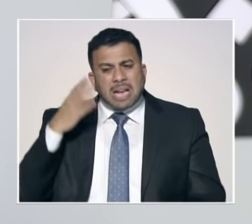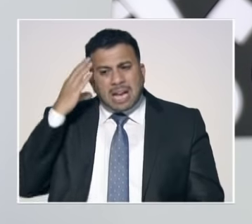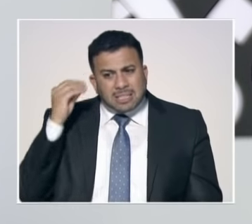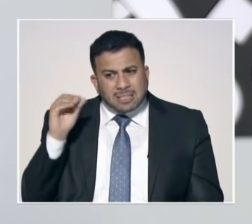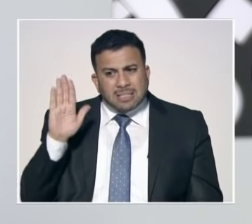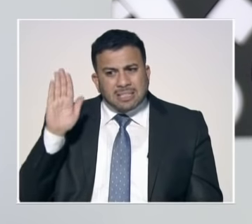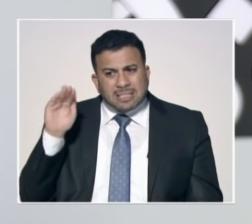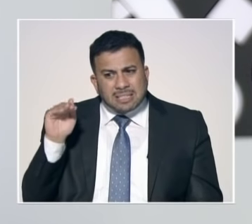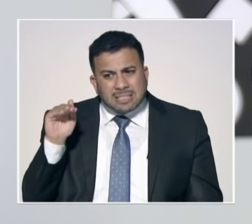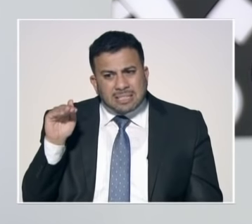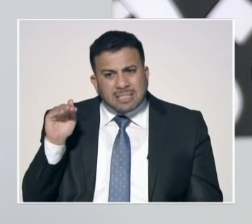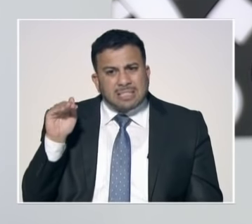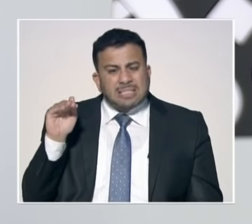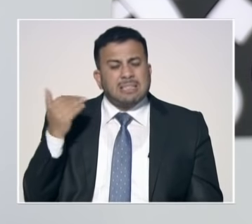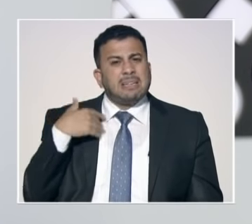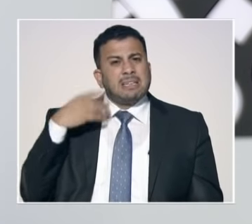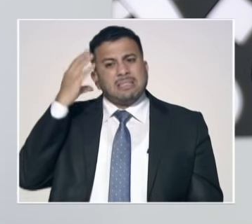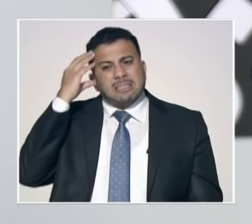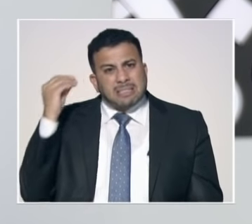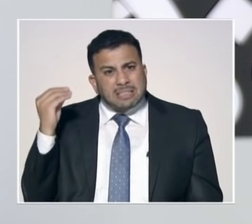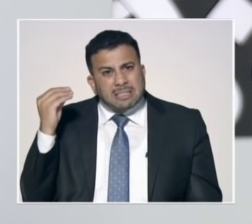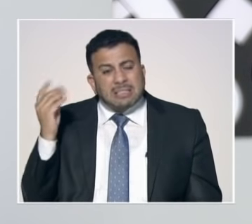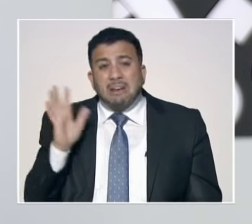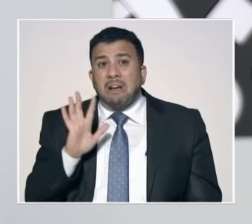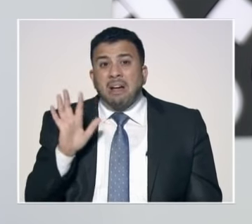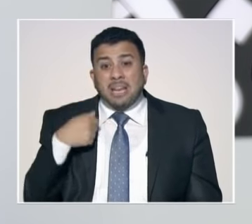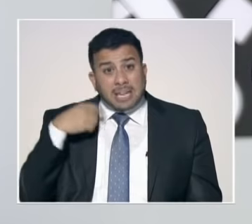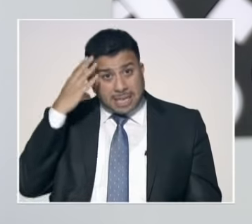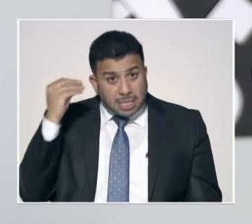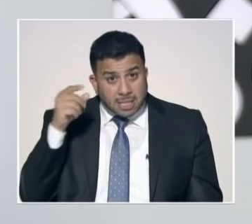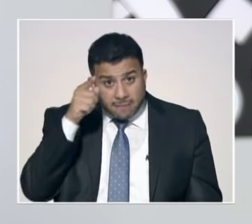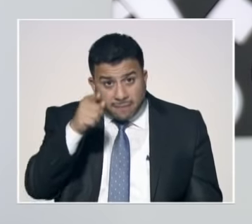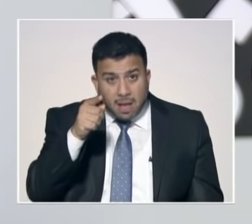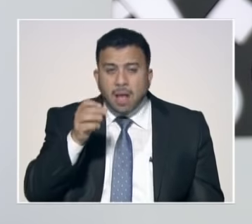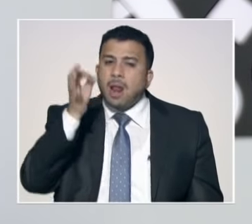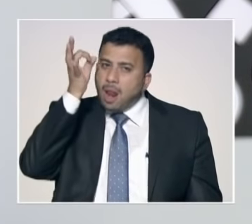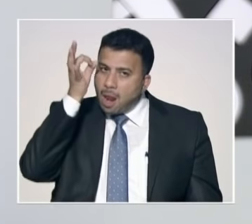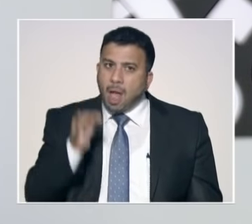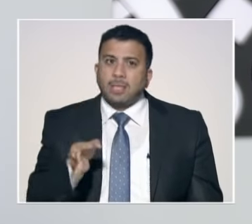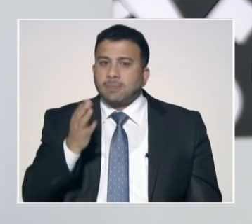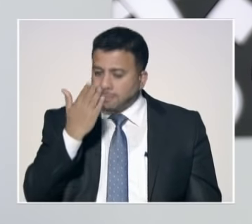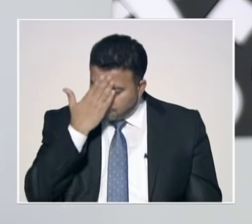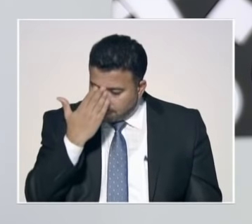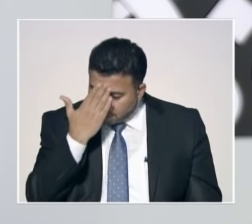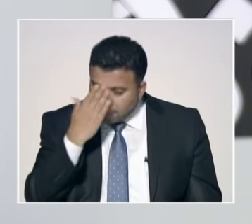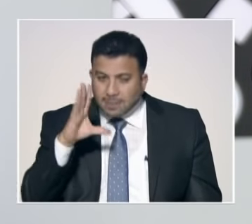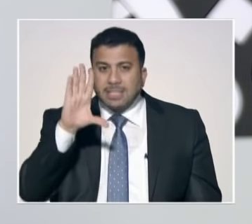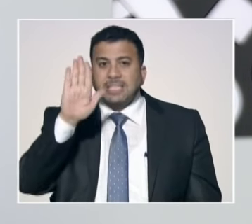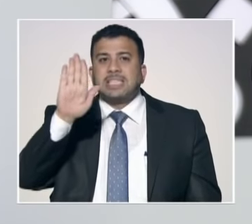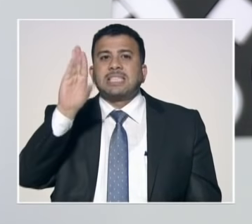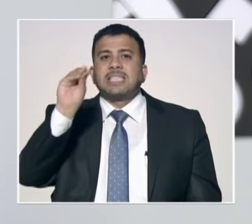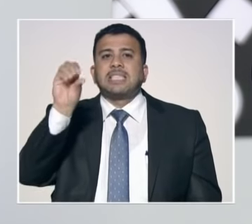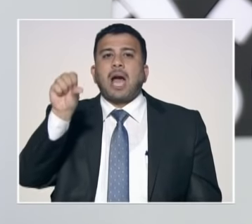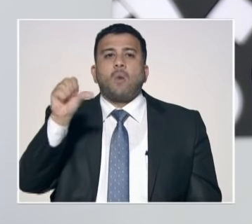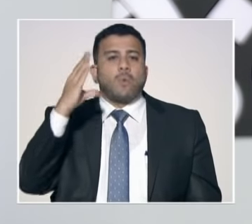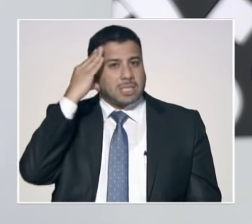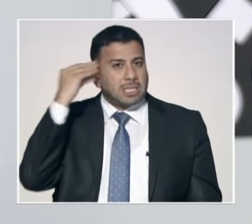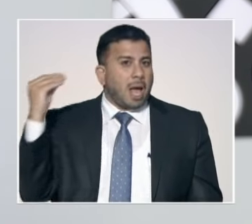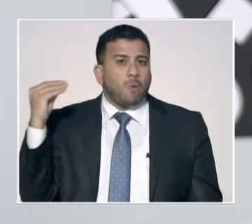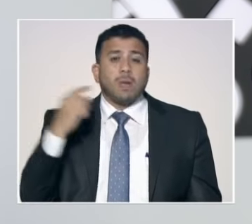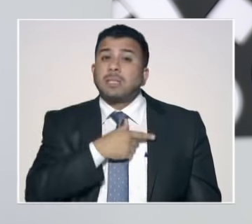وفات محله بحيث لم يستطع الرجوع إليه، فإنه يجبره بسجود السهو، بسجود